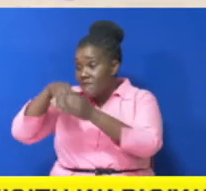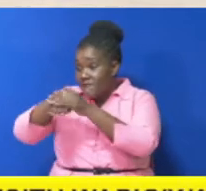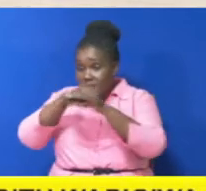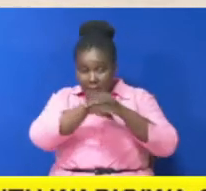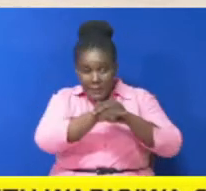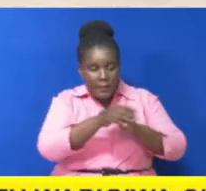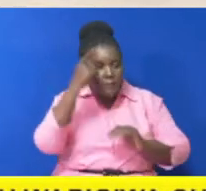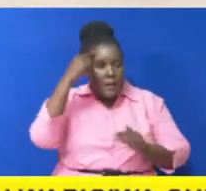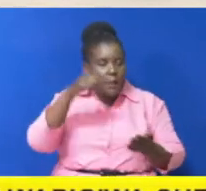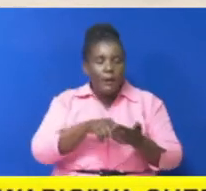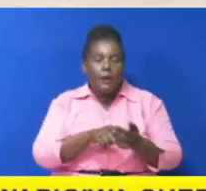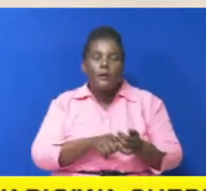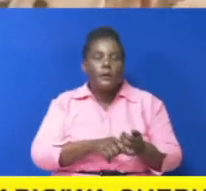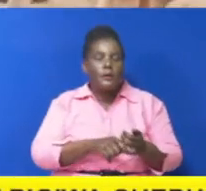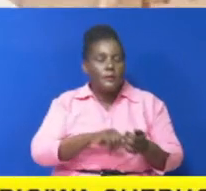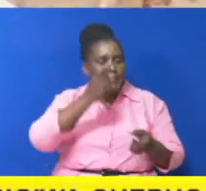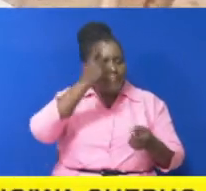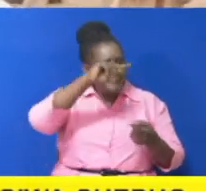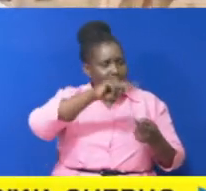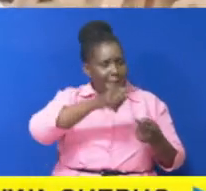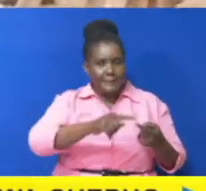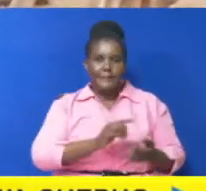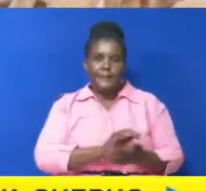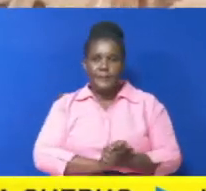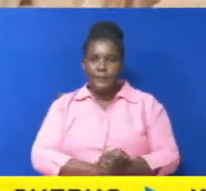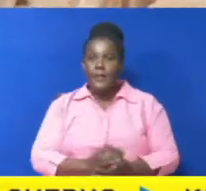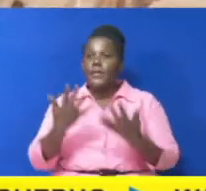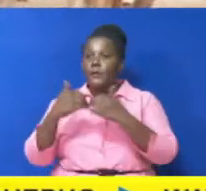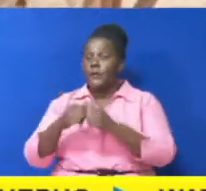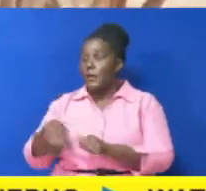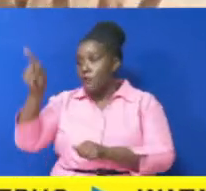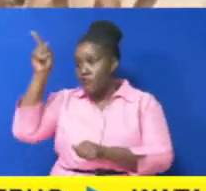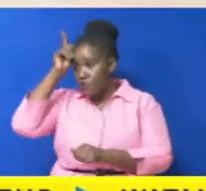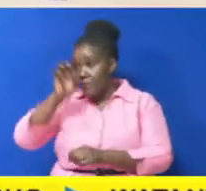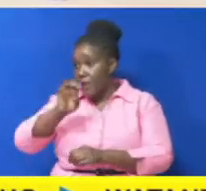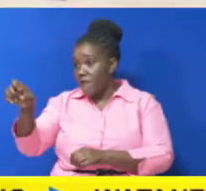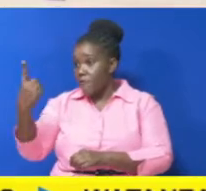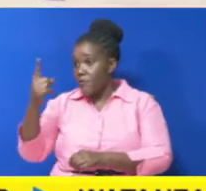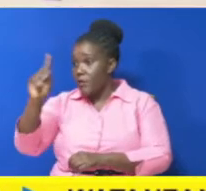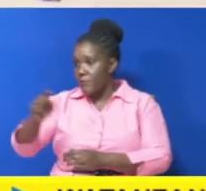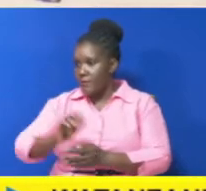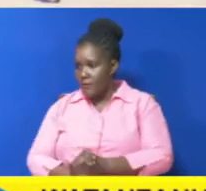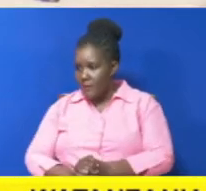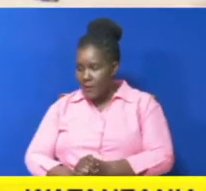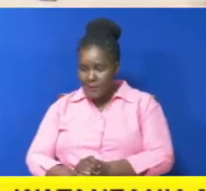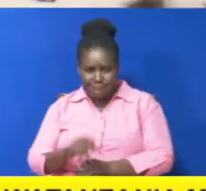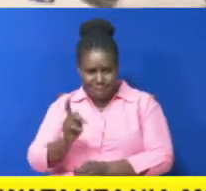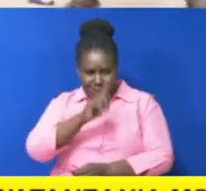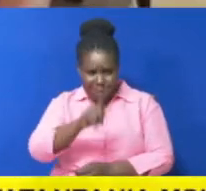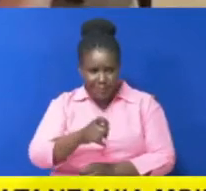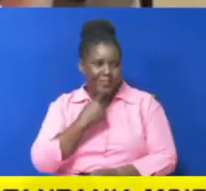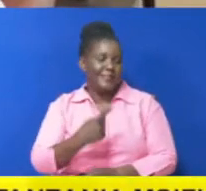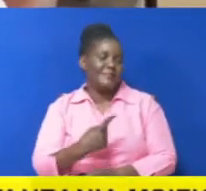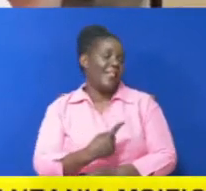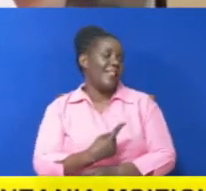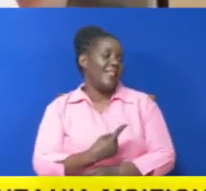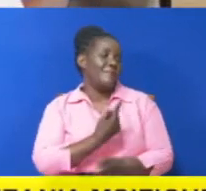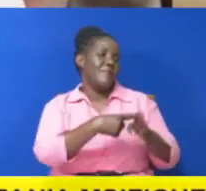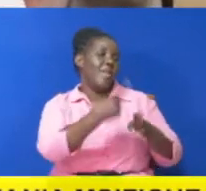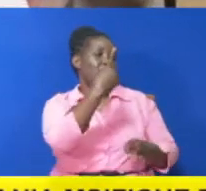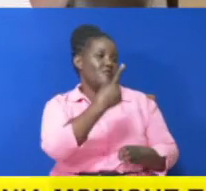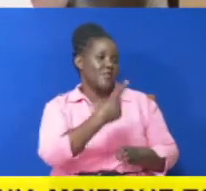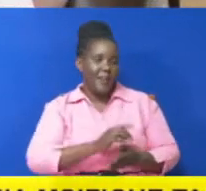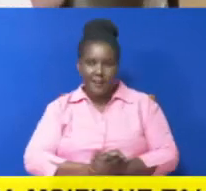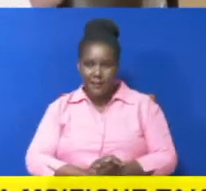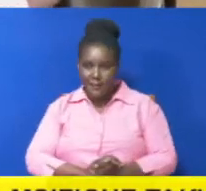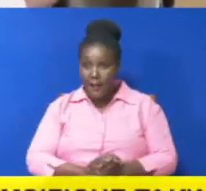anashusha. Tumewapa mfano, unaweza ukawa na ng'ombe 1000, wanapokuuliza unasema nina ng'ombe 100. Unajua